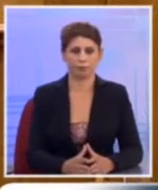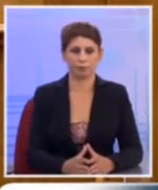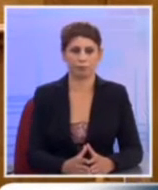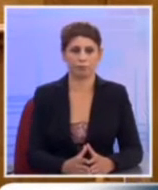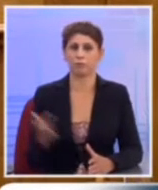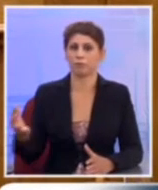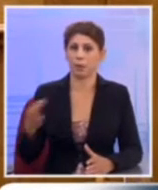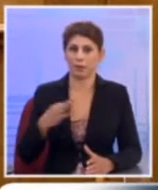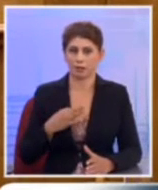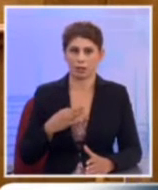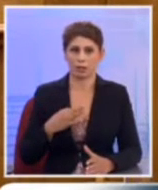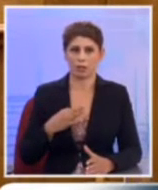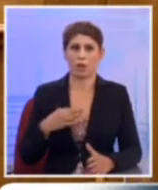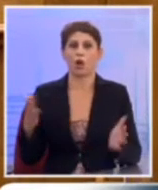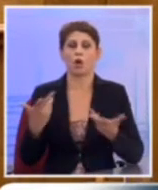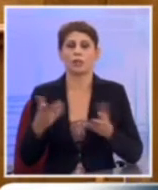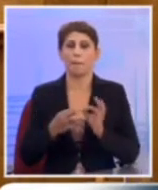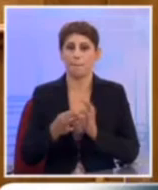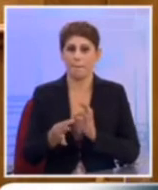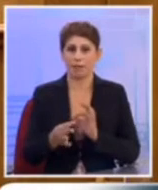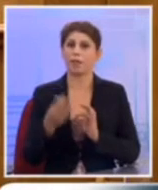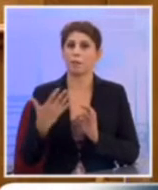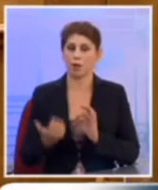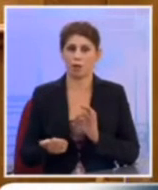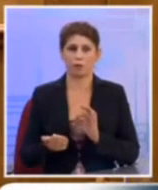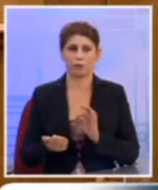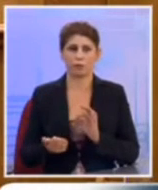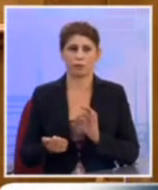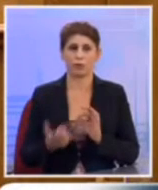Μας λένε ότι τα μέτρα τα οποία έχουμε,